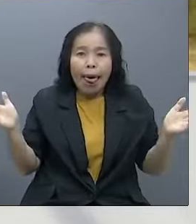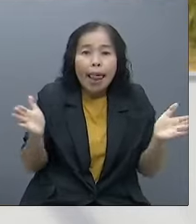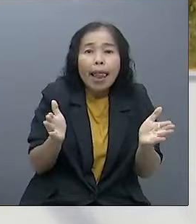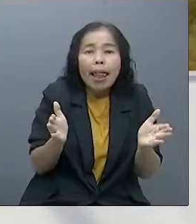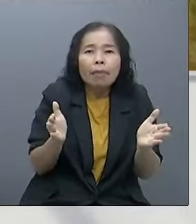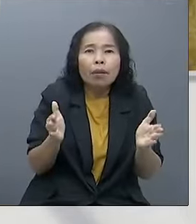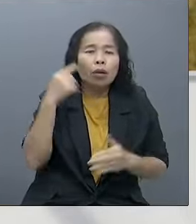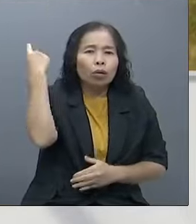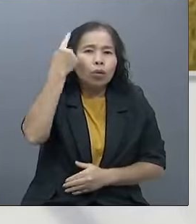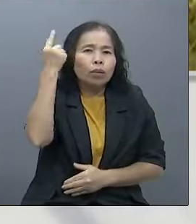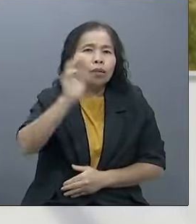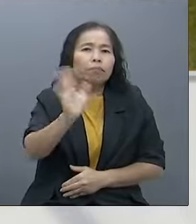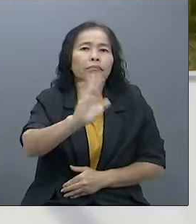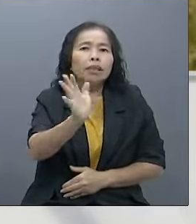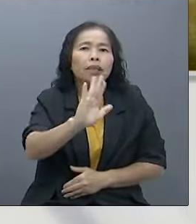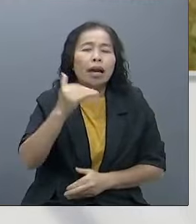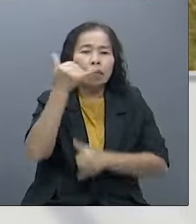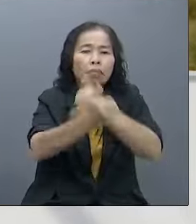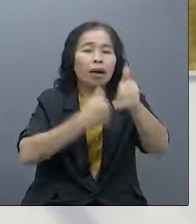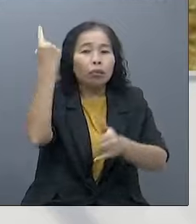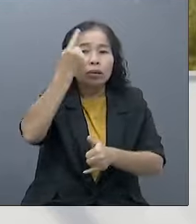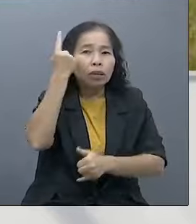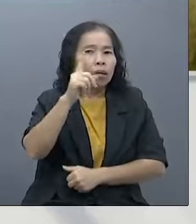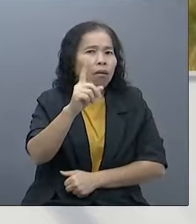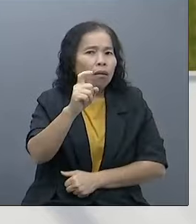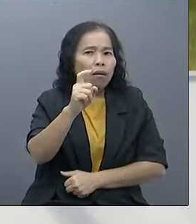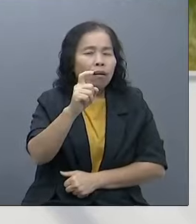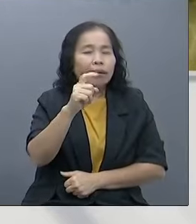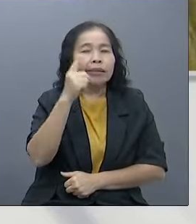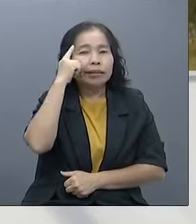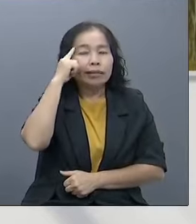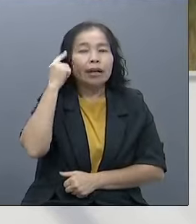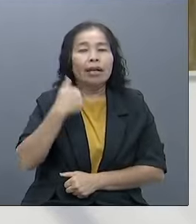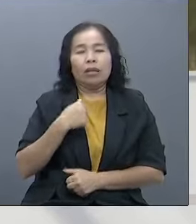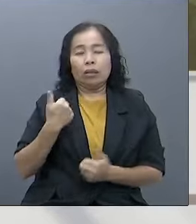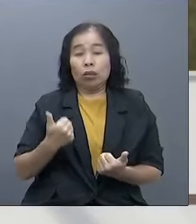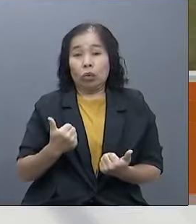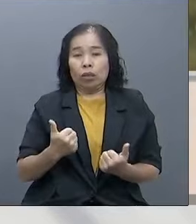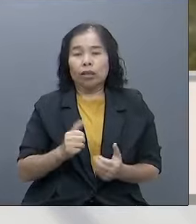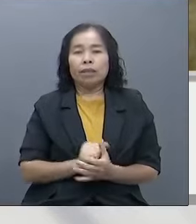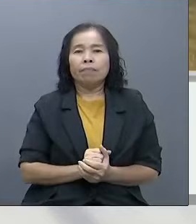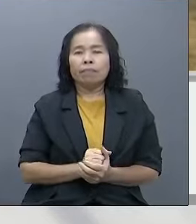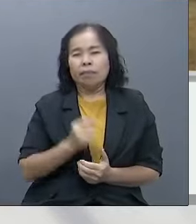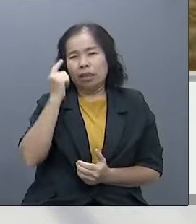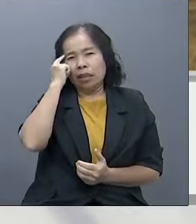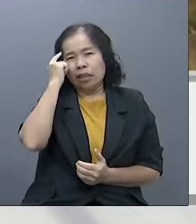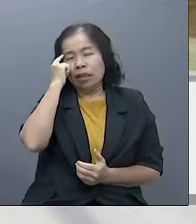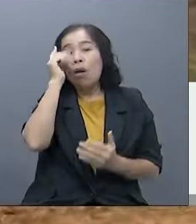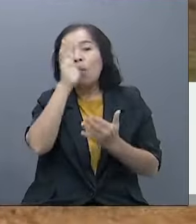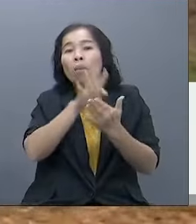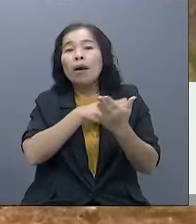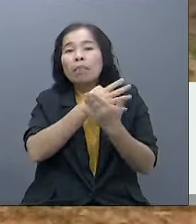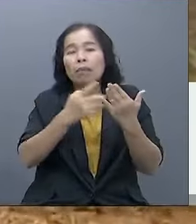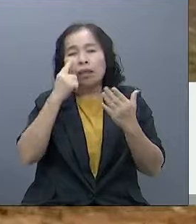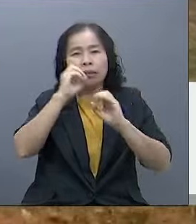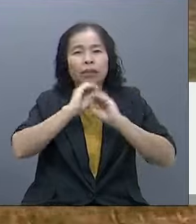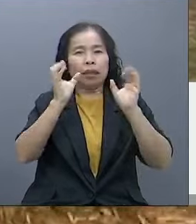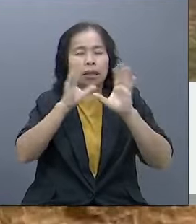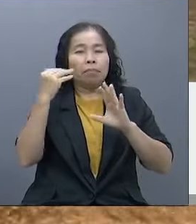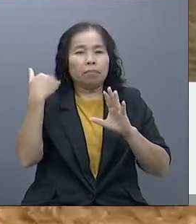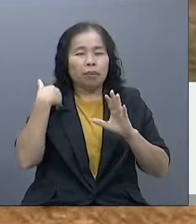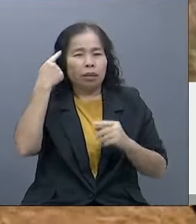ท่องเที่ยวที่จะมีใครผ่านไปผ่านมาได้ง่ายทำให้ในเวลานี้นะคะการสันนิษฐานเนี่ยค่อนข้างจะชัดเจนและให้น้ำหนัก